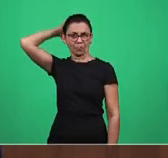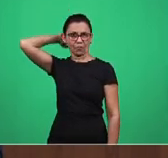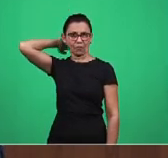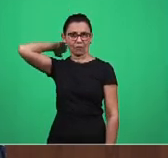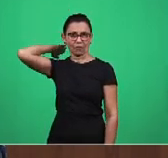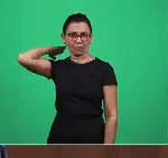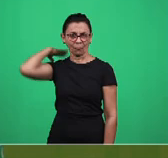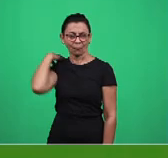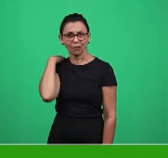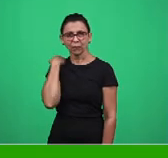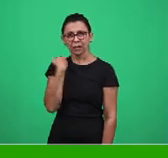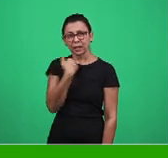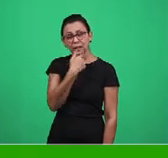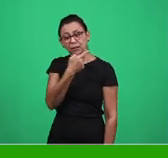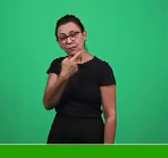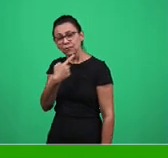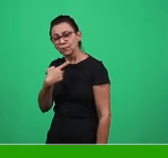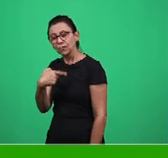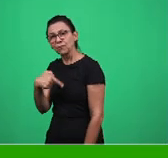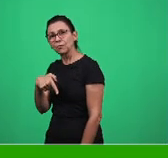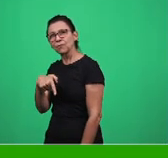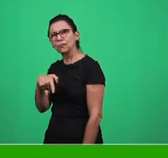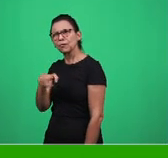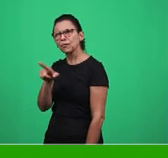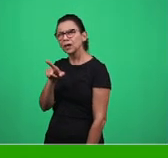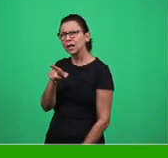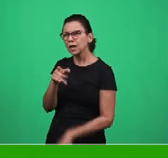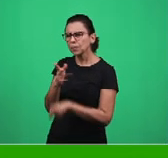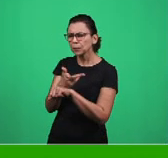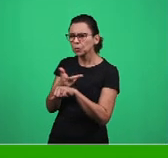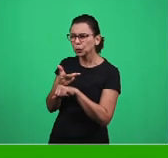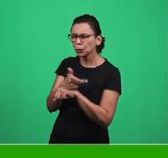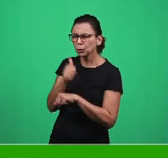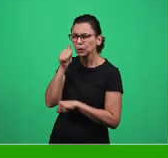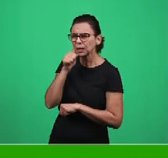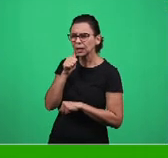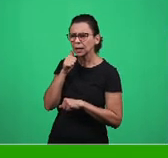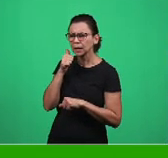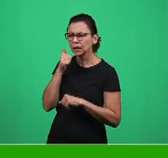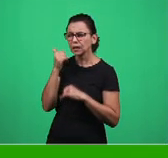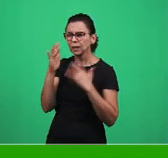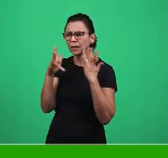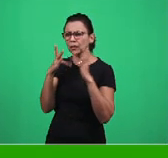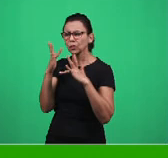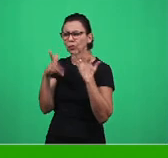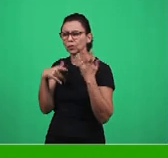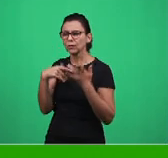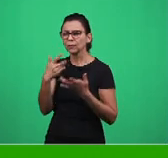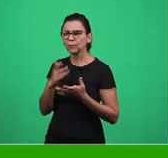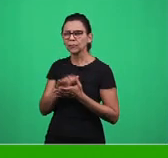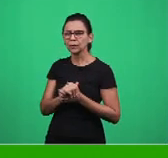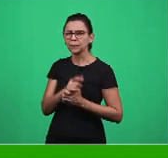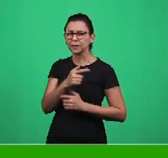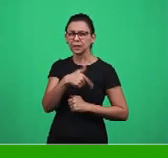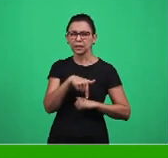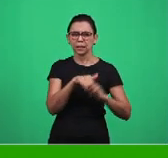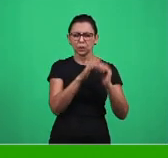être fiancée d'Isaac. Et Eliezer, à la fin de sa prière,